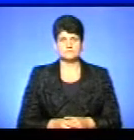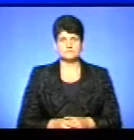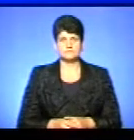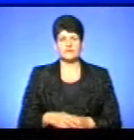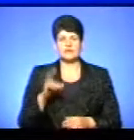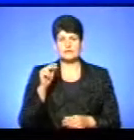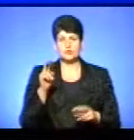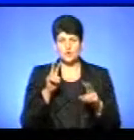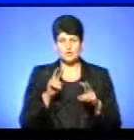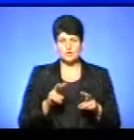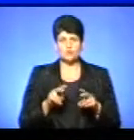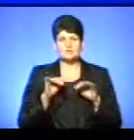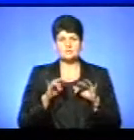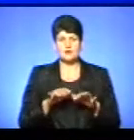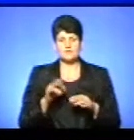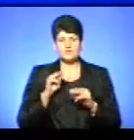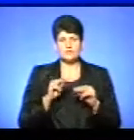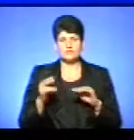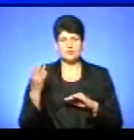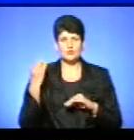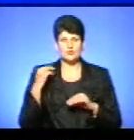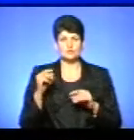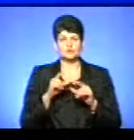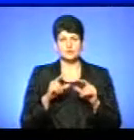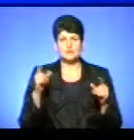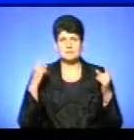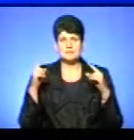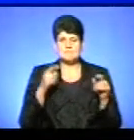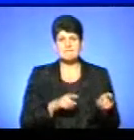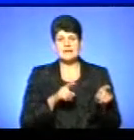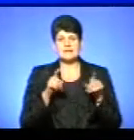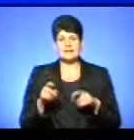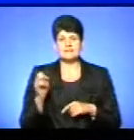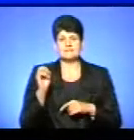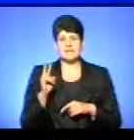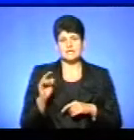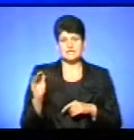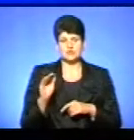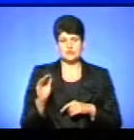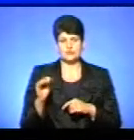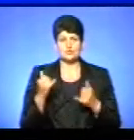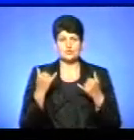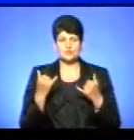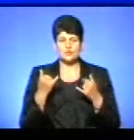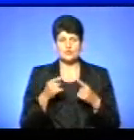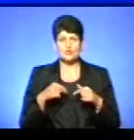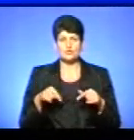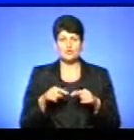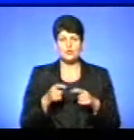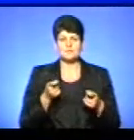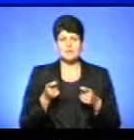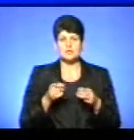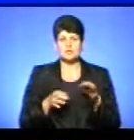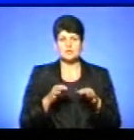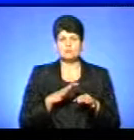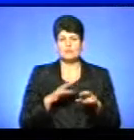Дату розгляду справи вчителів колишньої тернопільської школи мистецтв перенесли на 12 жовтня. Сьогодні в окружному адмінсуді